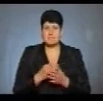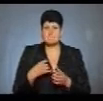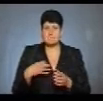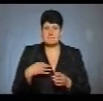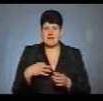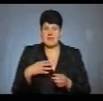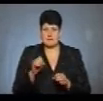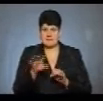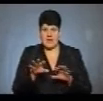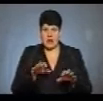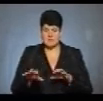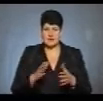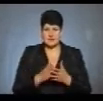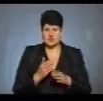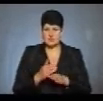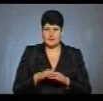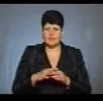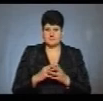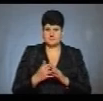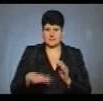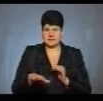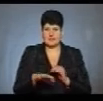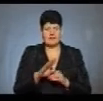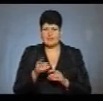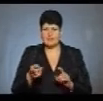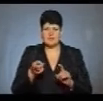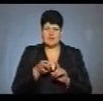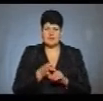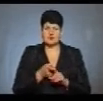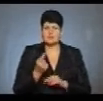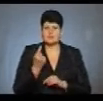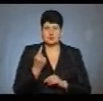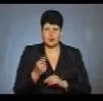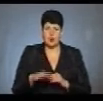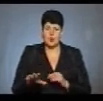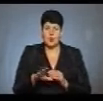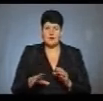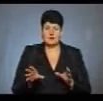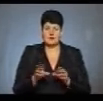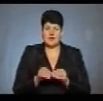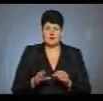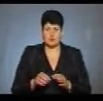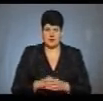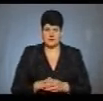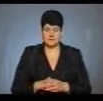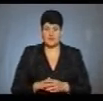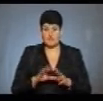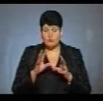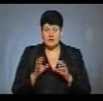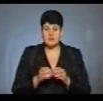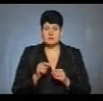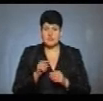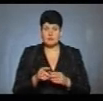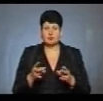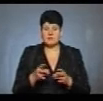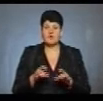є частина населених пунктів, які не віднесені до жодної з об'єднаних територіальних громад. І, в принципі, їх